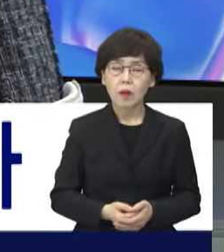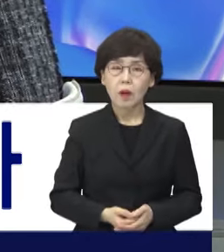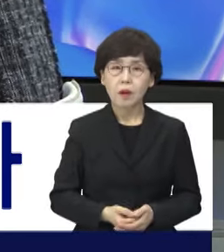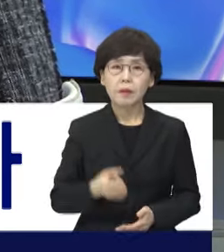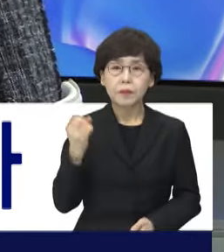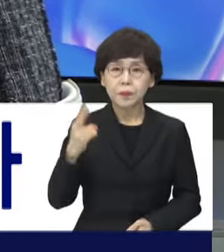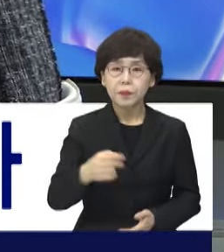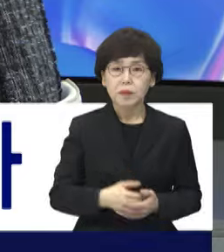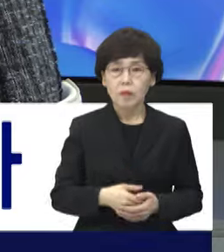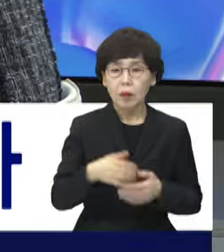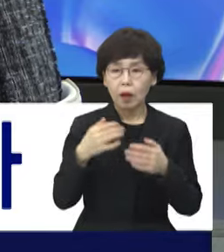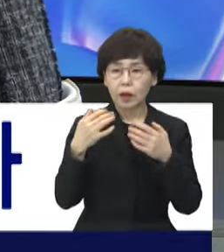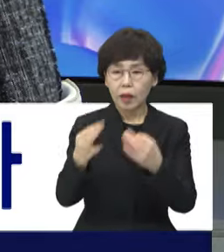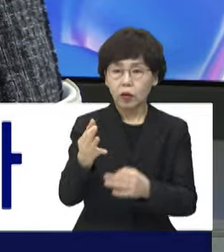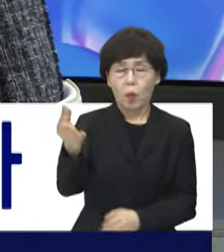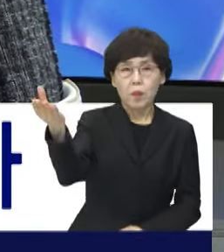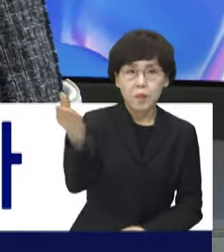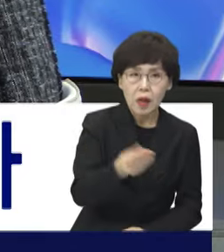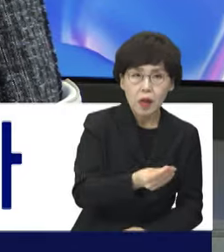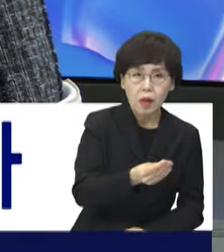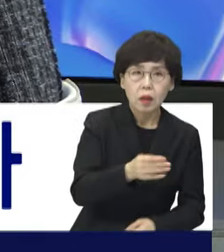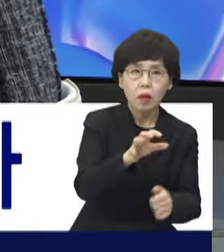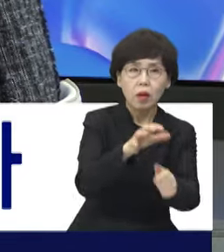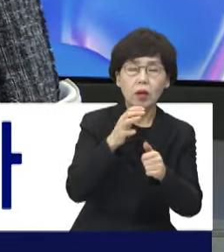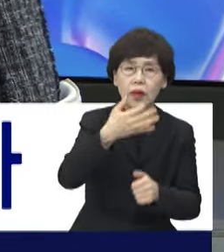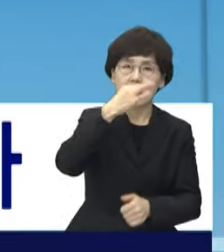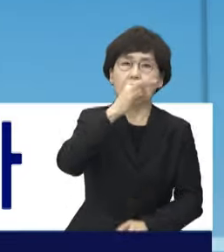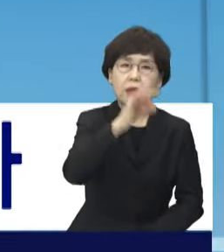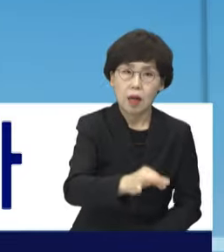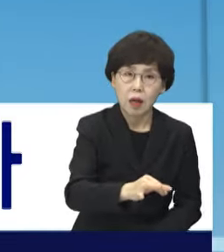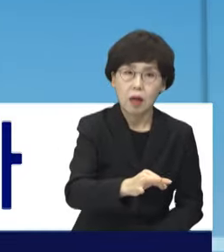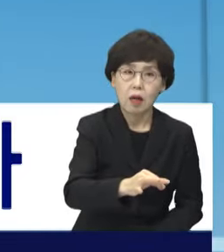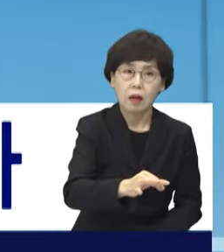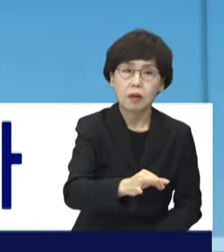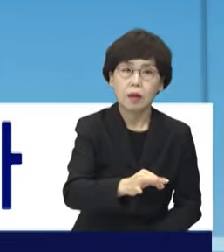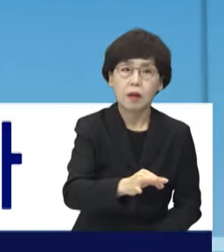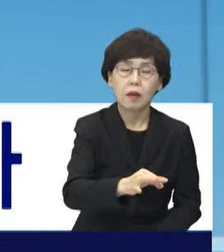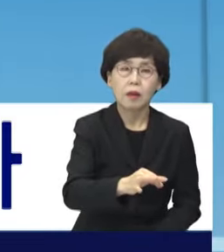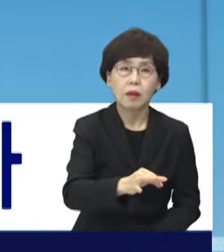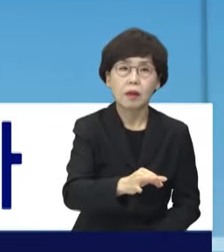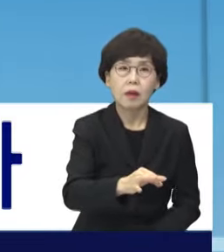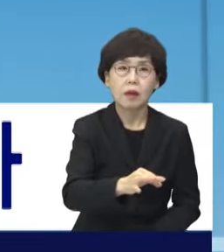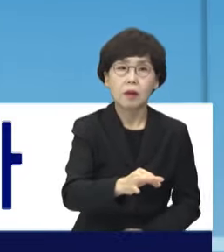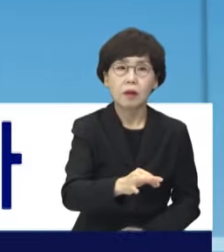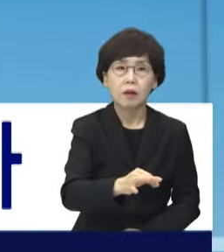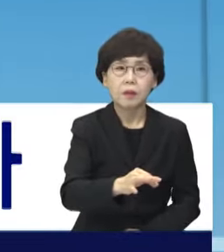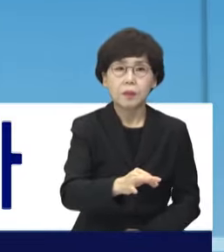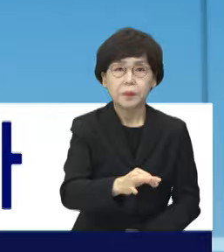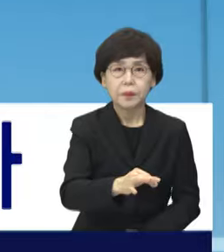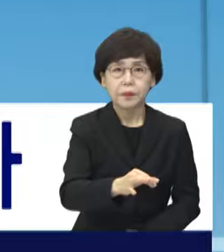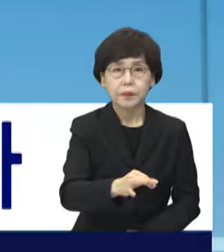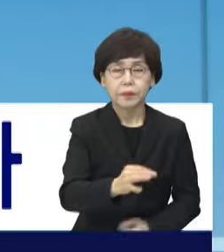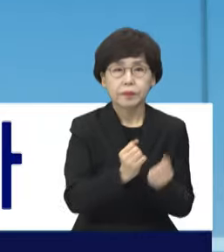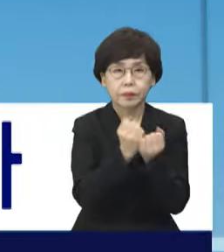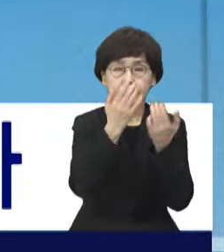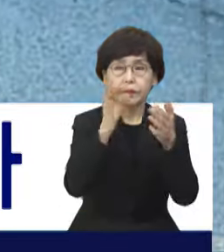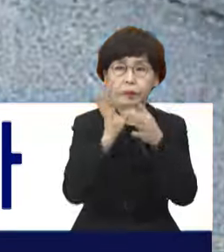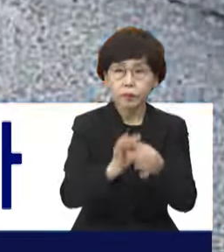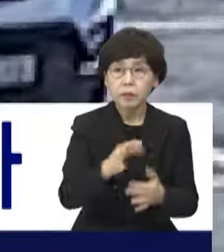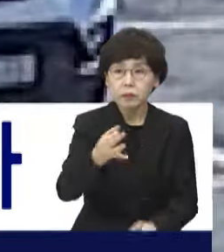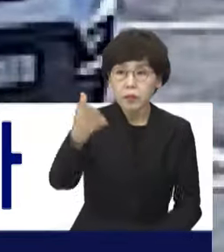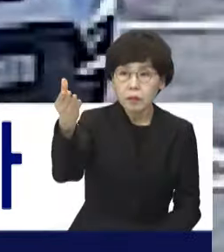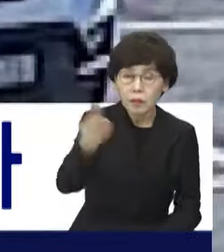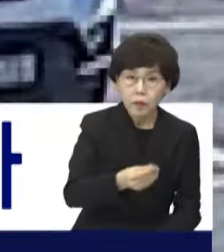있고 또 대출을 믿기로 뭐 저금 이라던가 이런 것들을 믿기로 접근을 해서 뭐 대출 관련